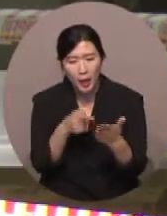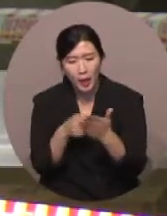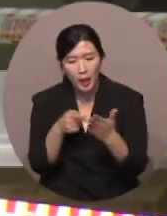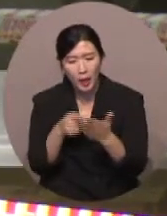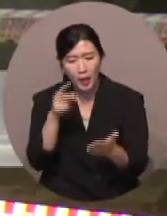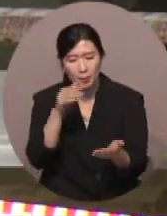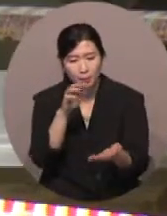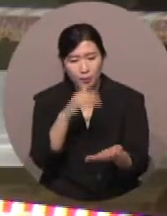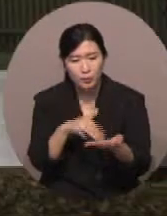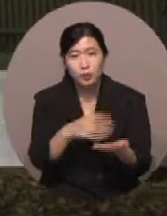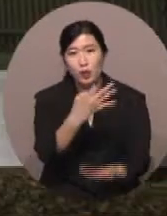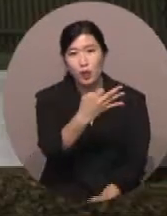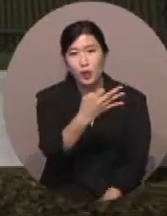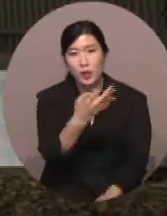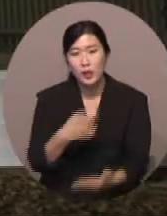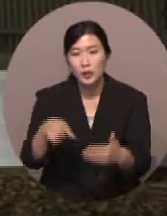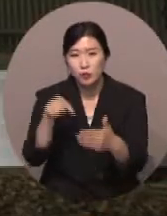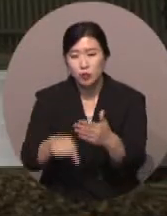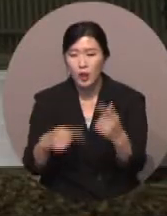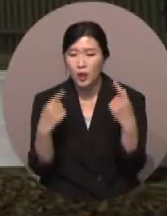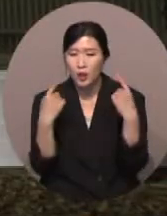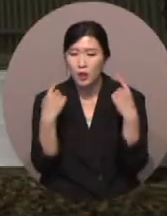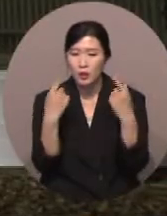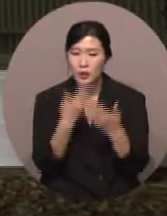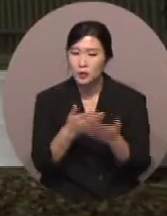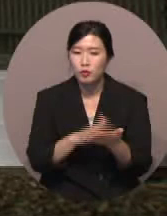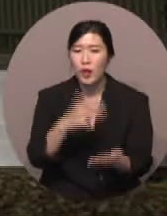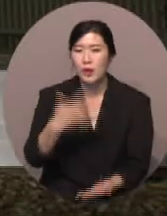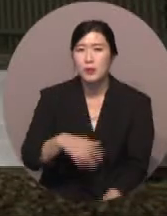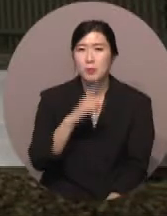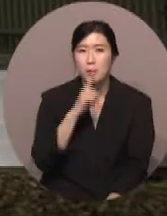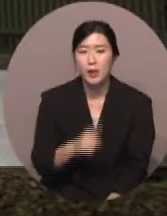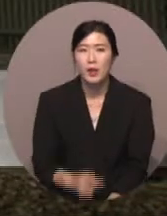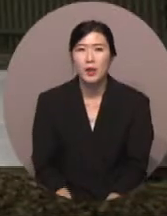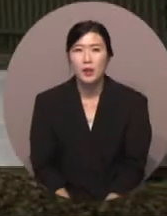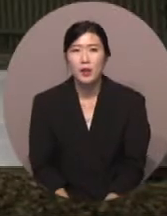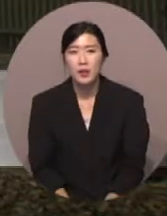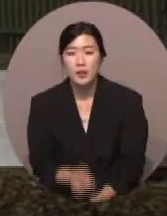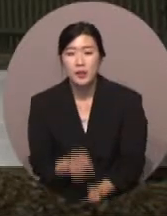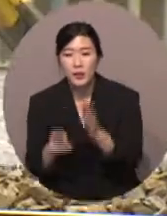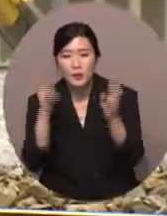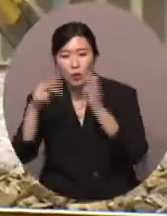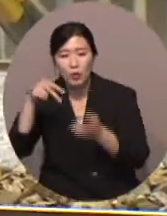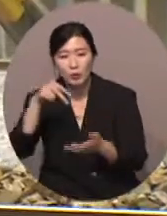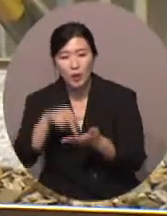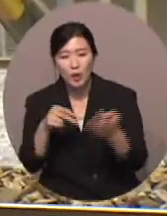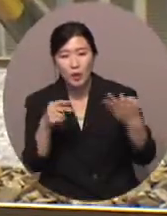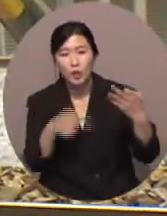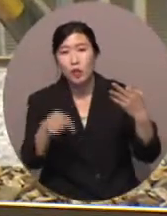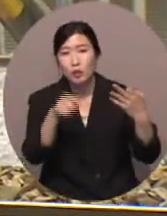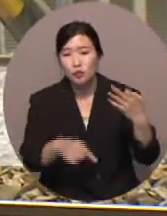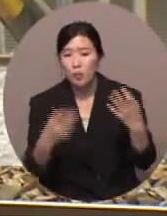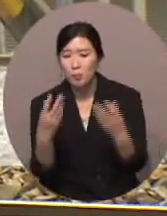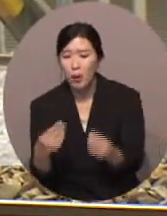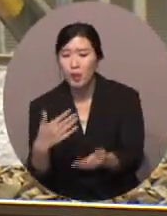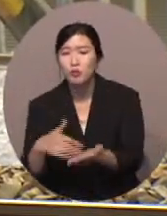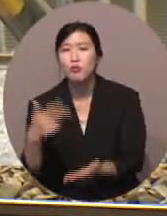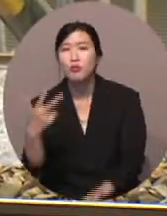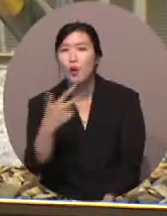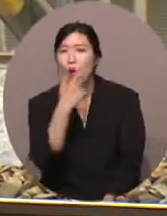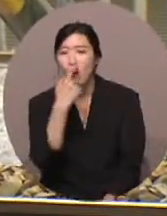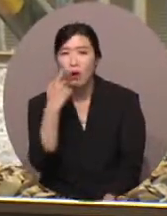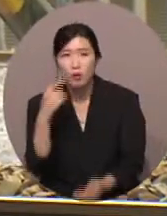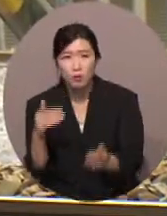보수는 이뤄지지 않은 것으로 판단했습니다 코레일은 이에 대해 14차례 가운데 일곱 차례는 보수를